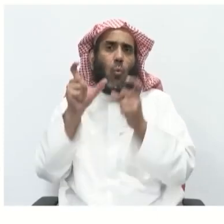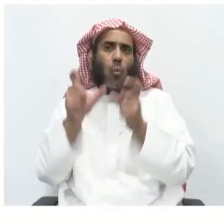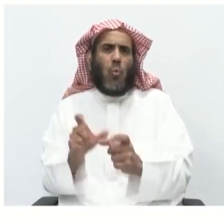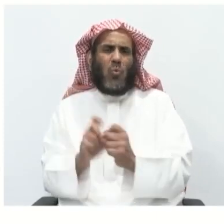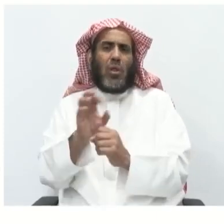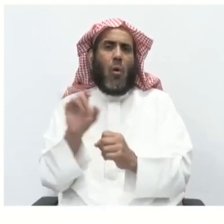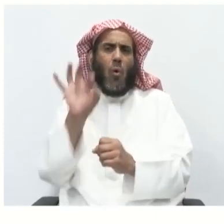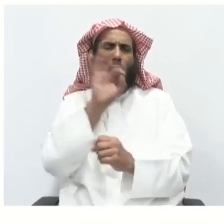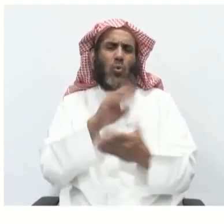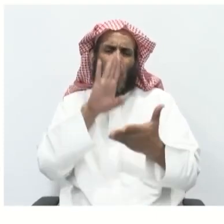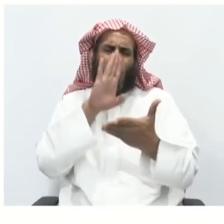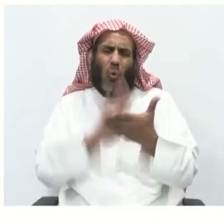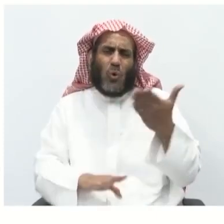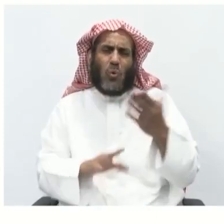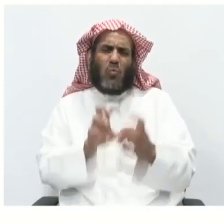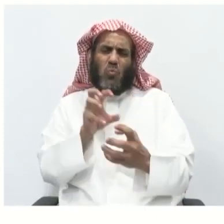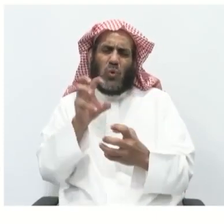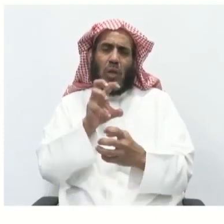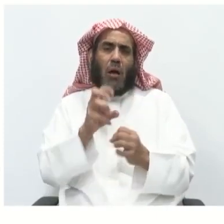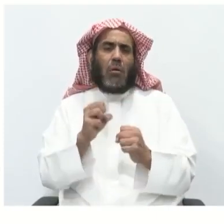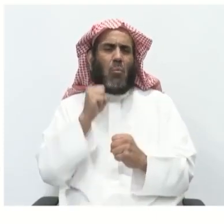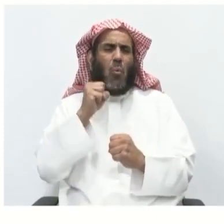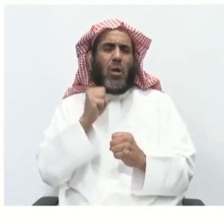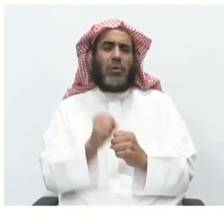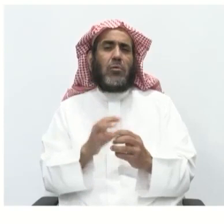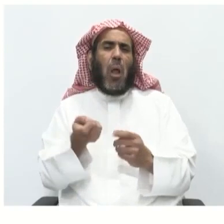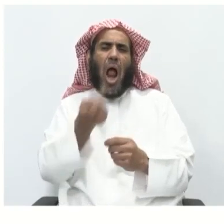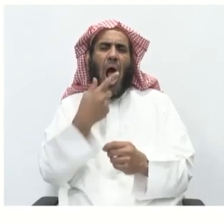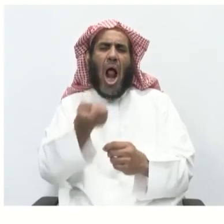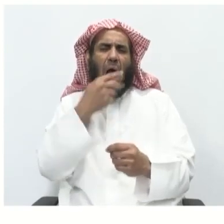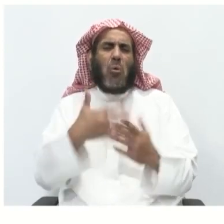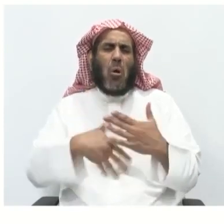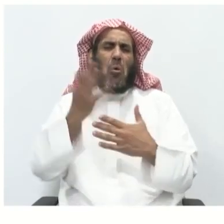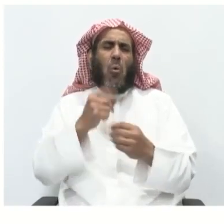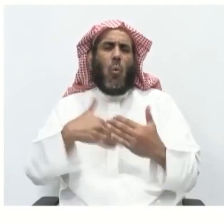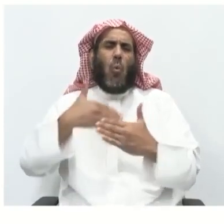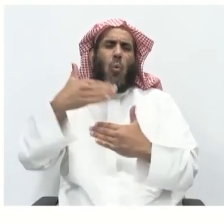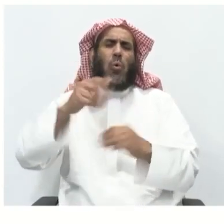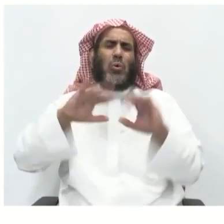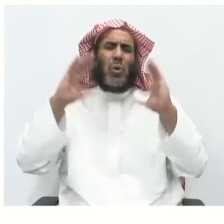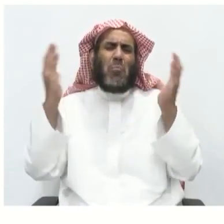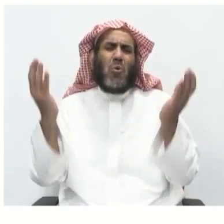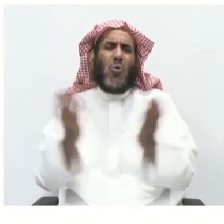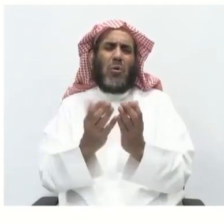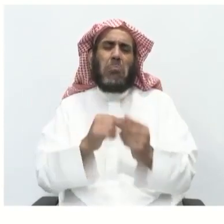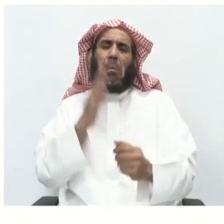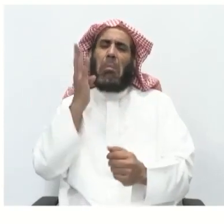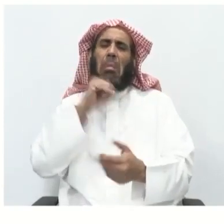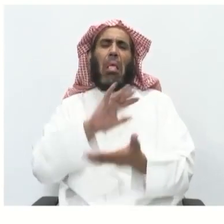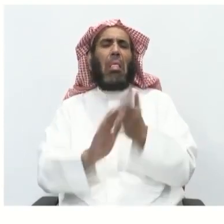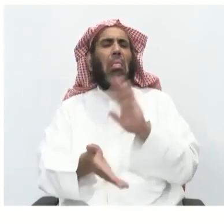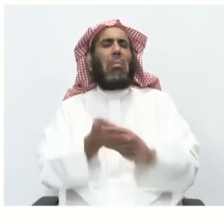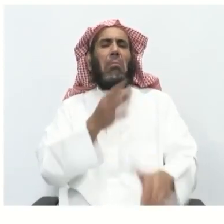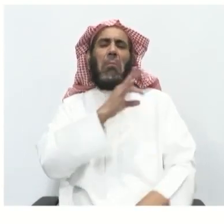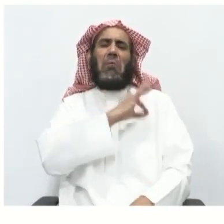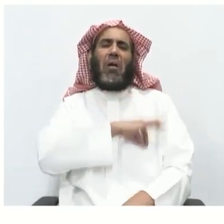ان هذا الفيروس خطير وفتاك بحيث تصبح الادويه الحديثه والمتطوره جميعها دون جدوى